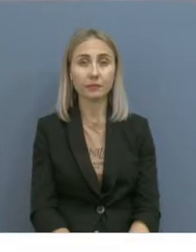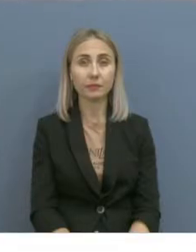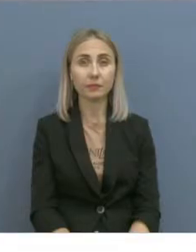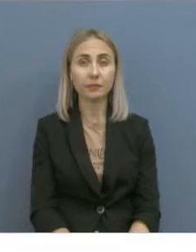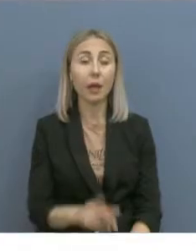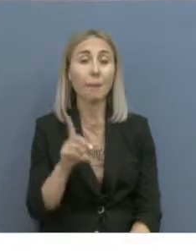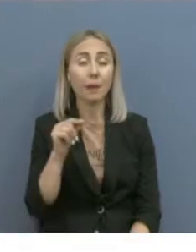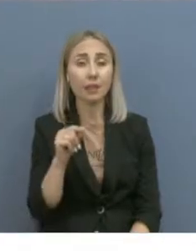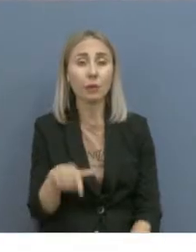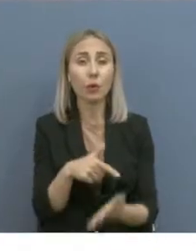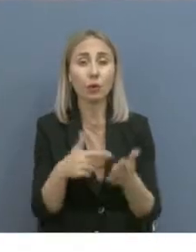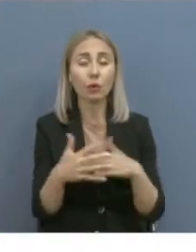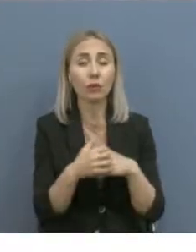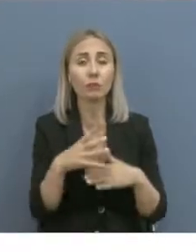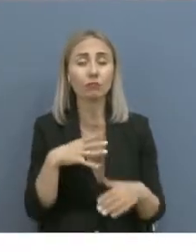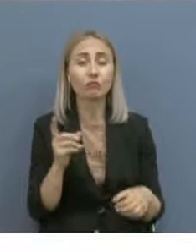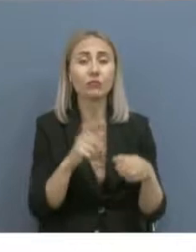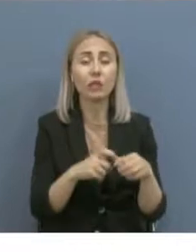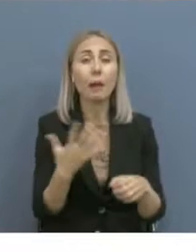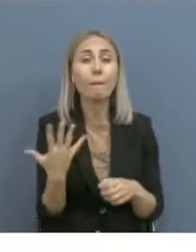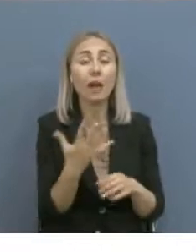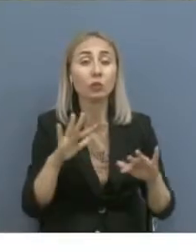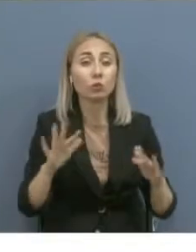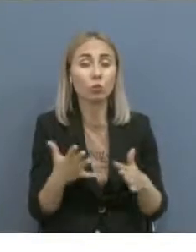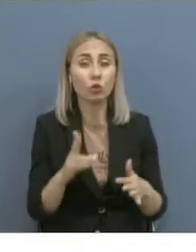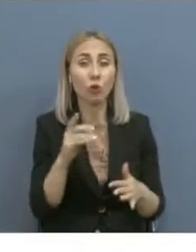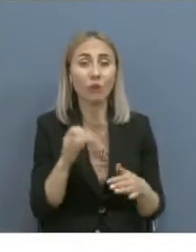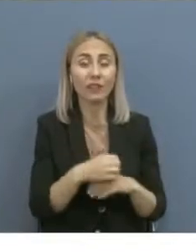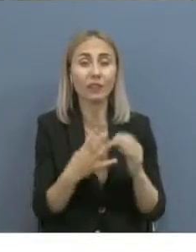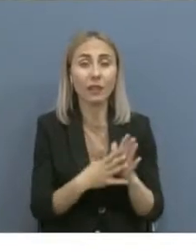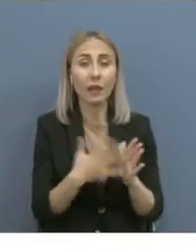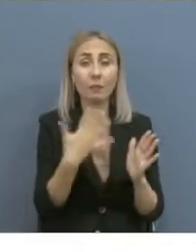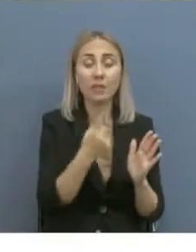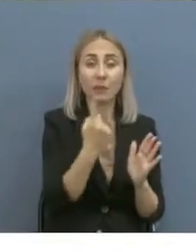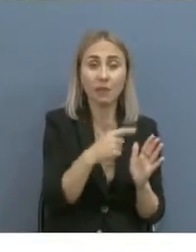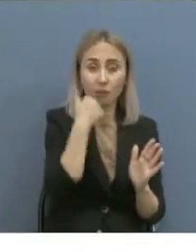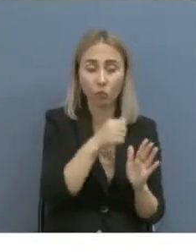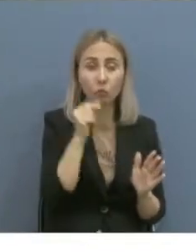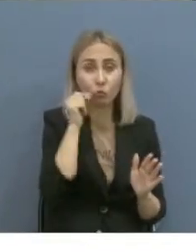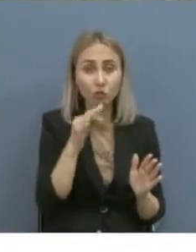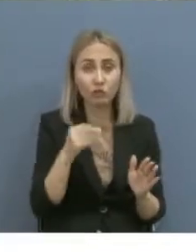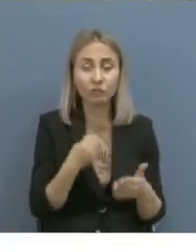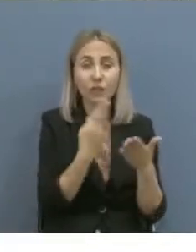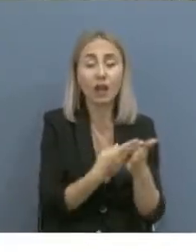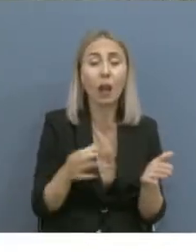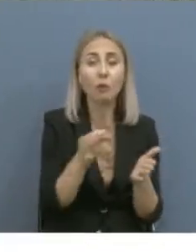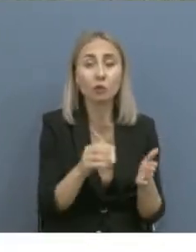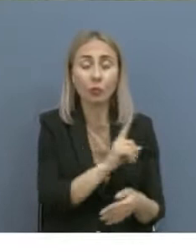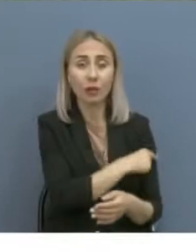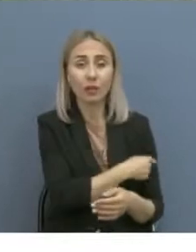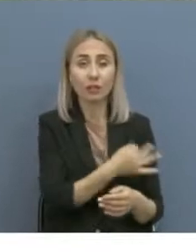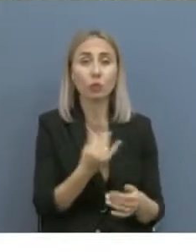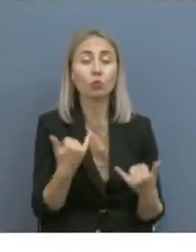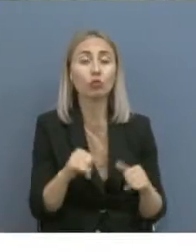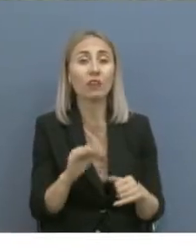күні COVID-19 коронавирус инфекциясының 5-ші дерегі тіркелді. 1951 жылғы ер адам облыстық көпсалалы